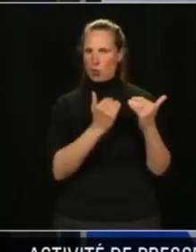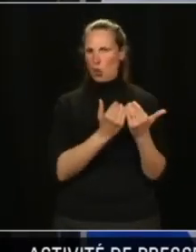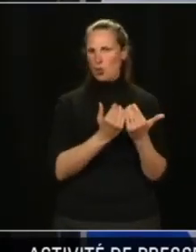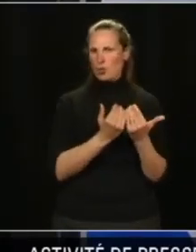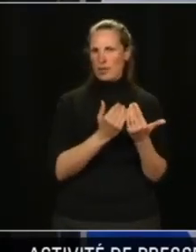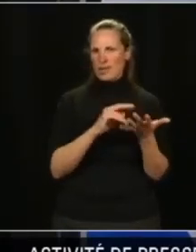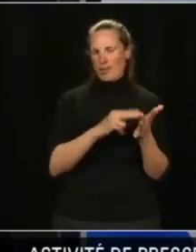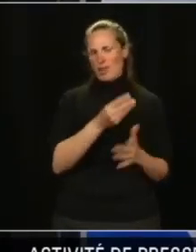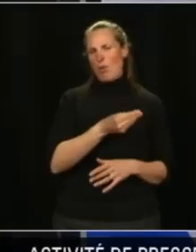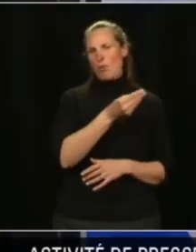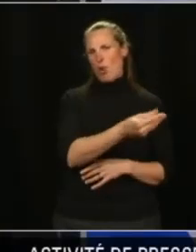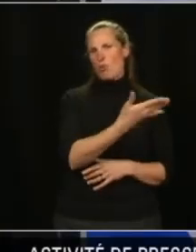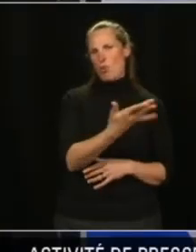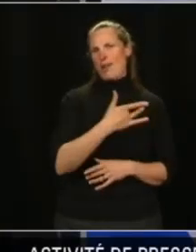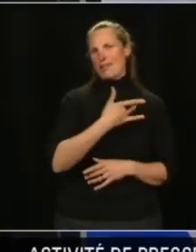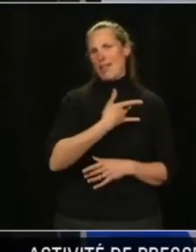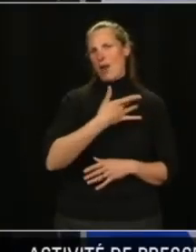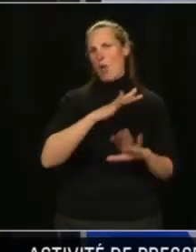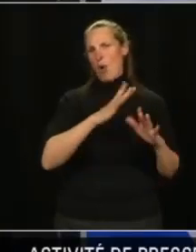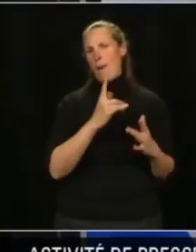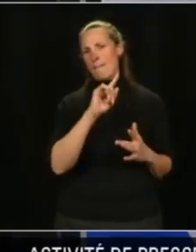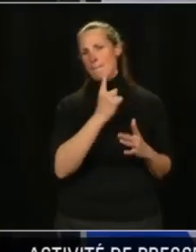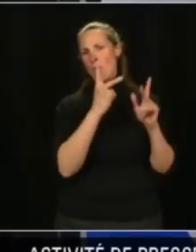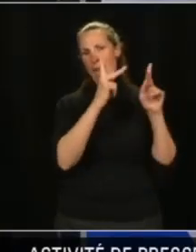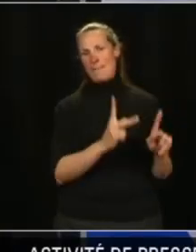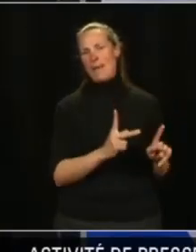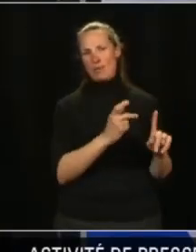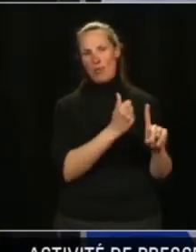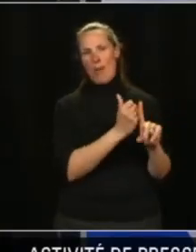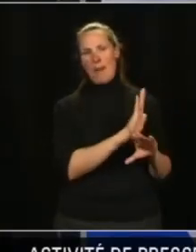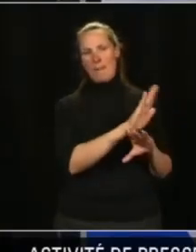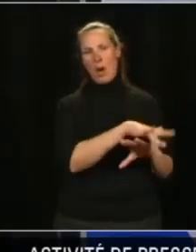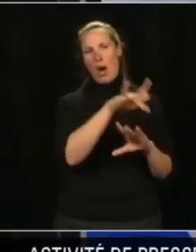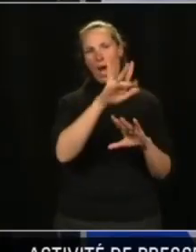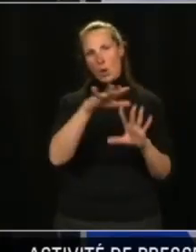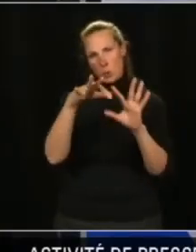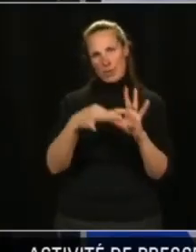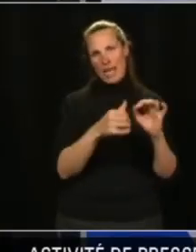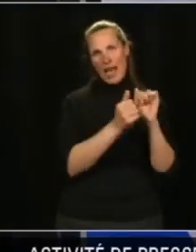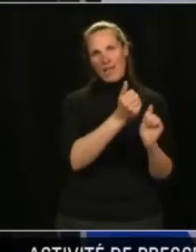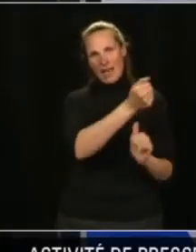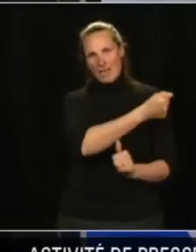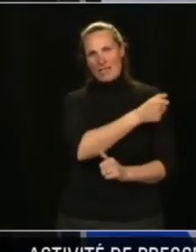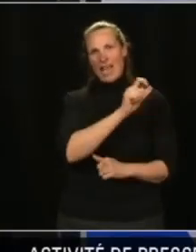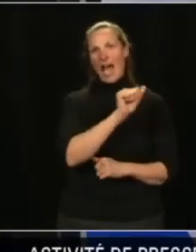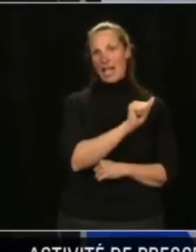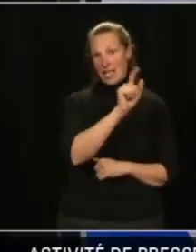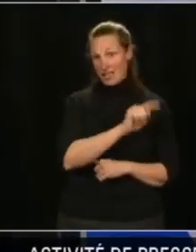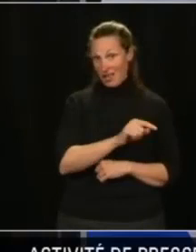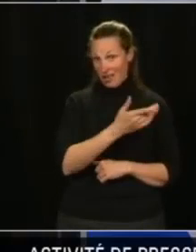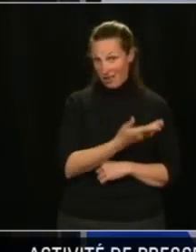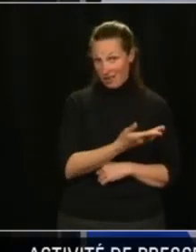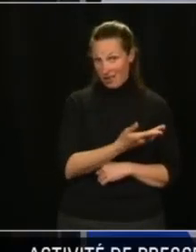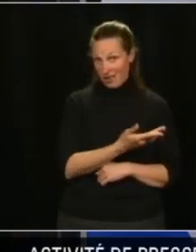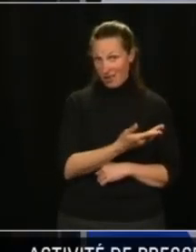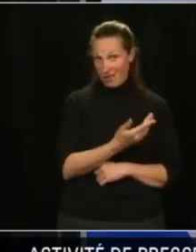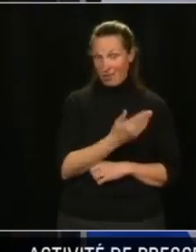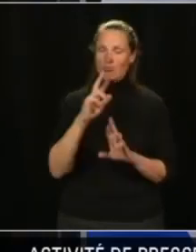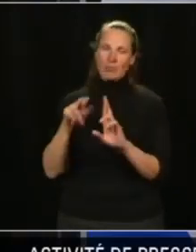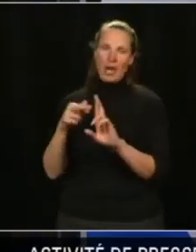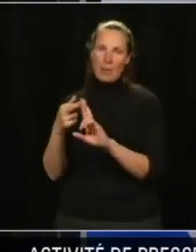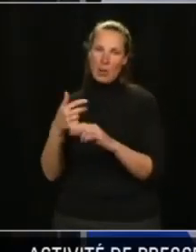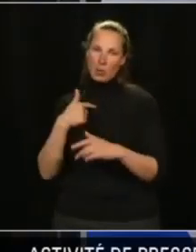ce premier décès malheureux liés à la vaccination je suis triste de savoir que